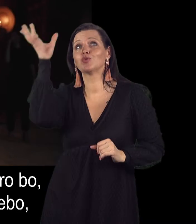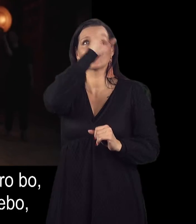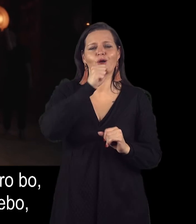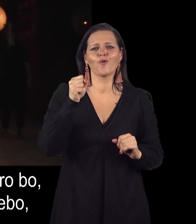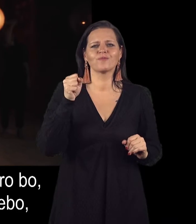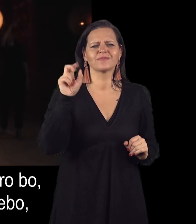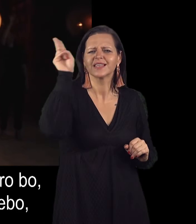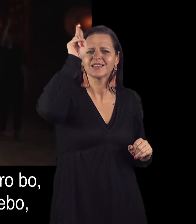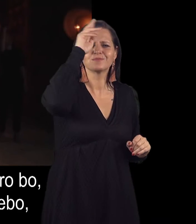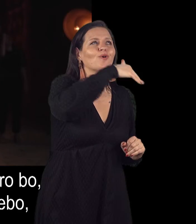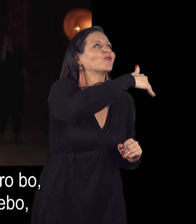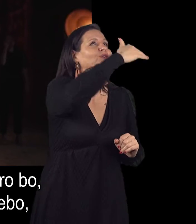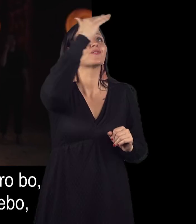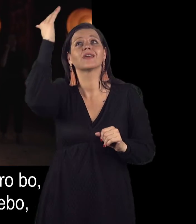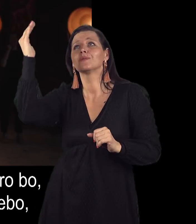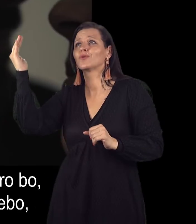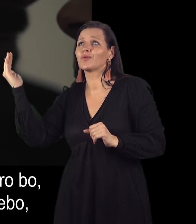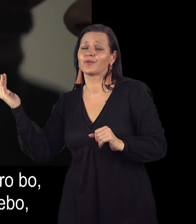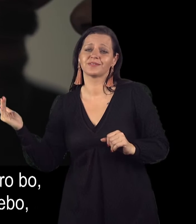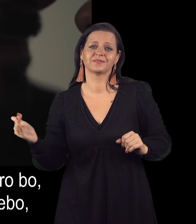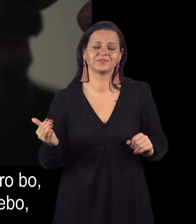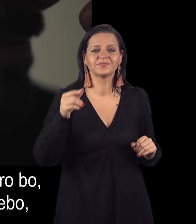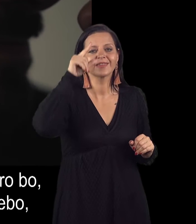boš ujel mi modro nebo.